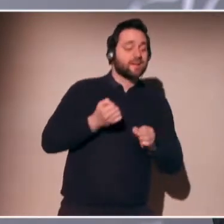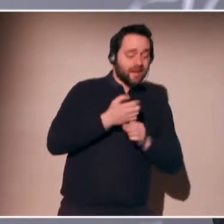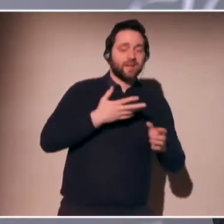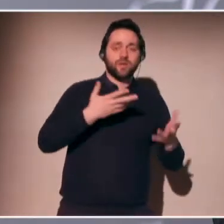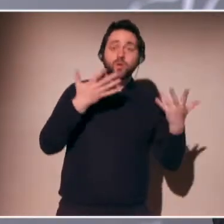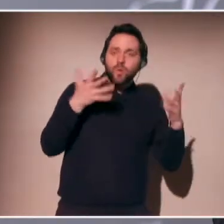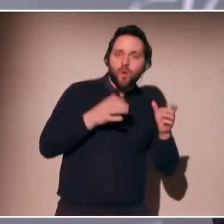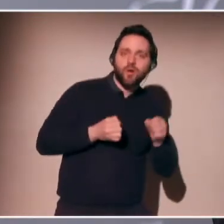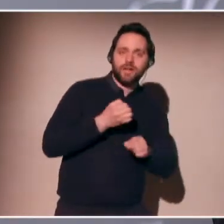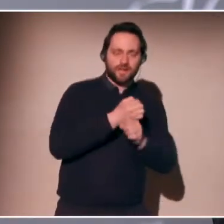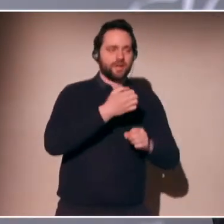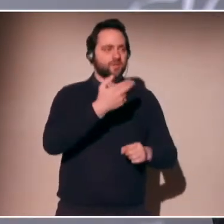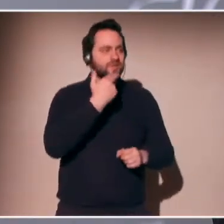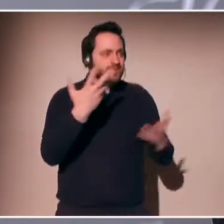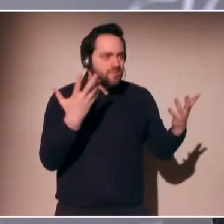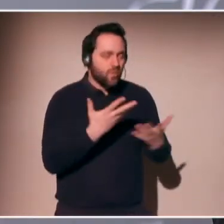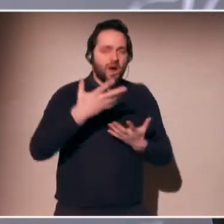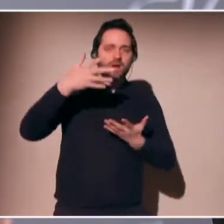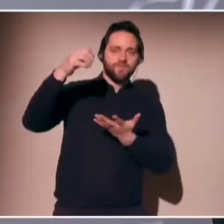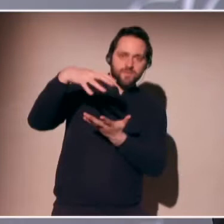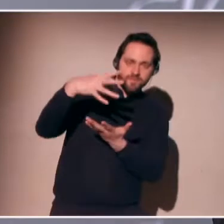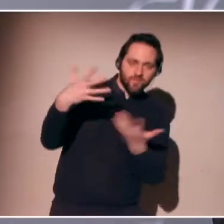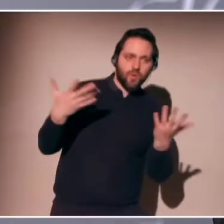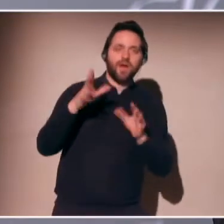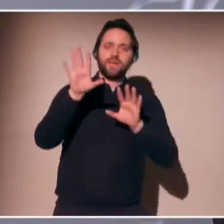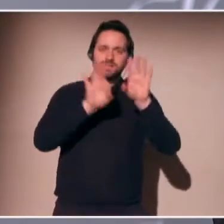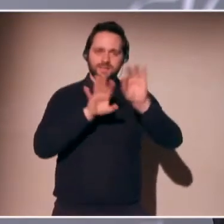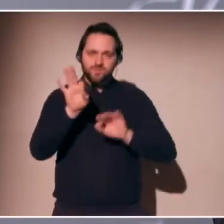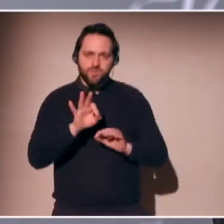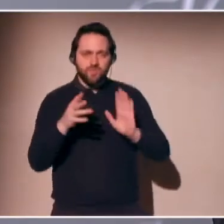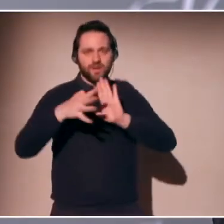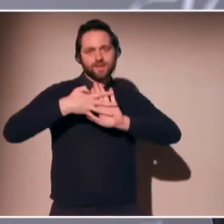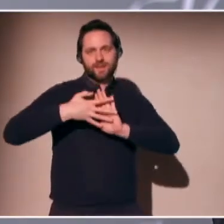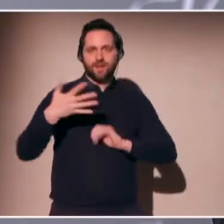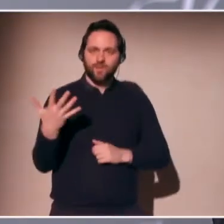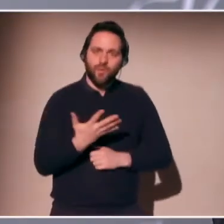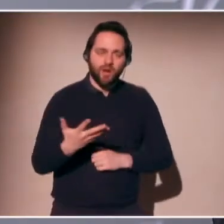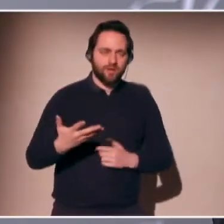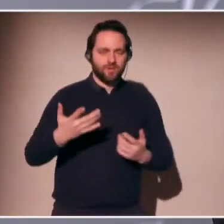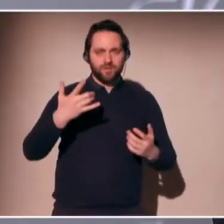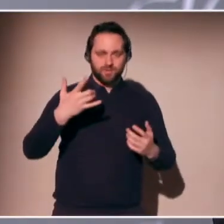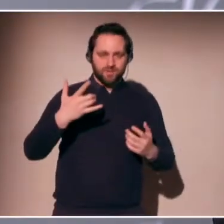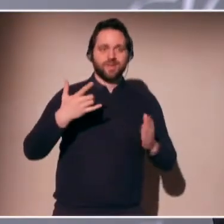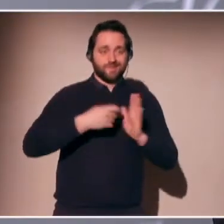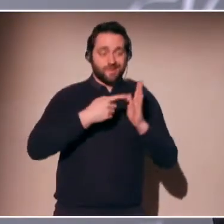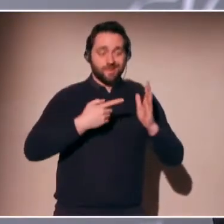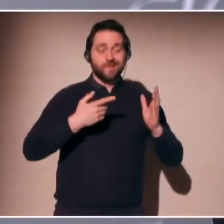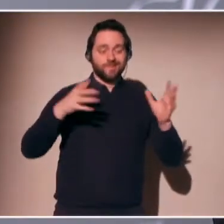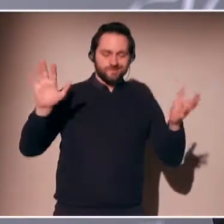de sélection, enfin la sélection, les critères de sélection utilisés pour créer l'algorithme? Donc il y a